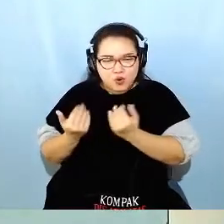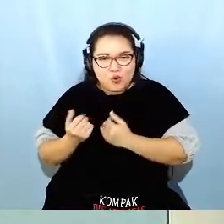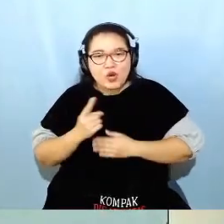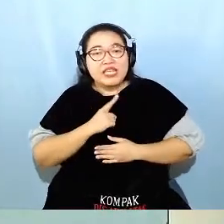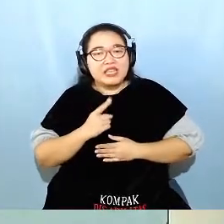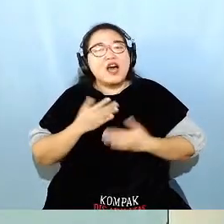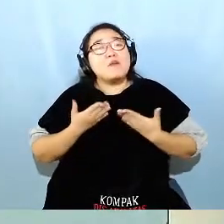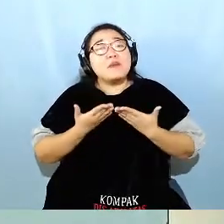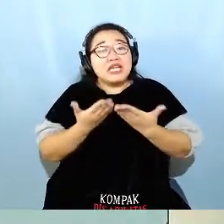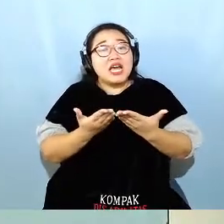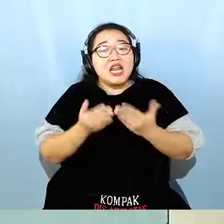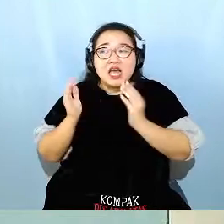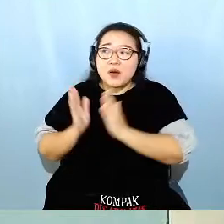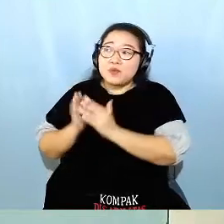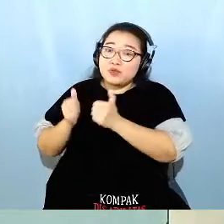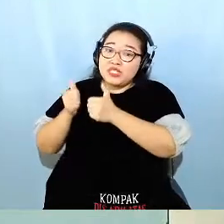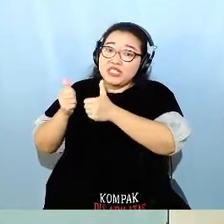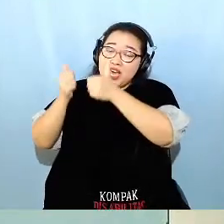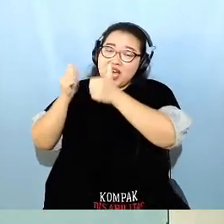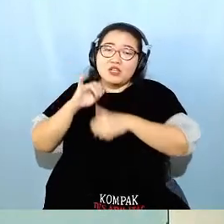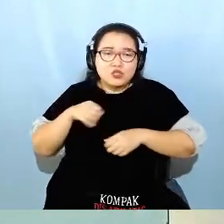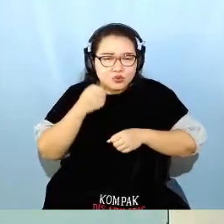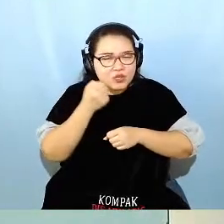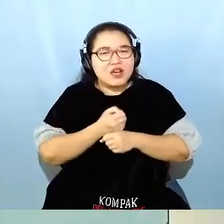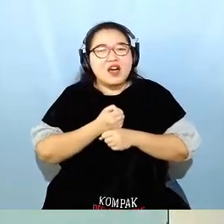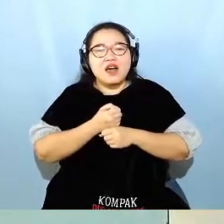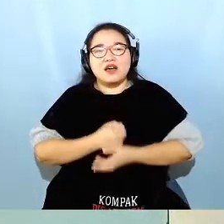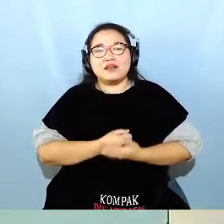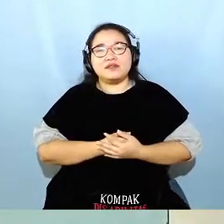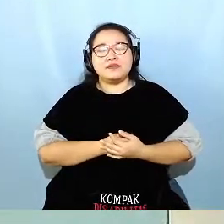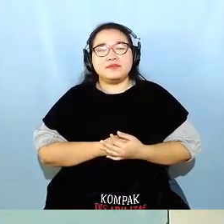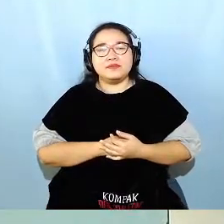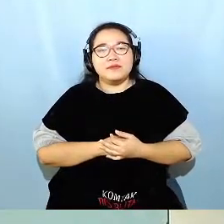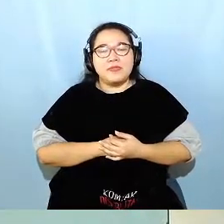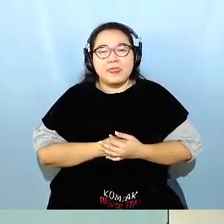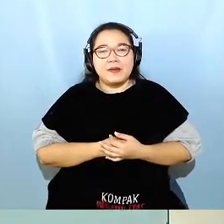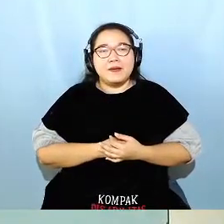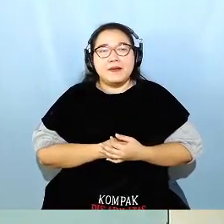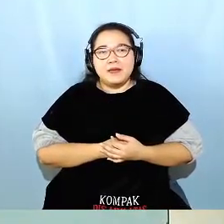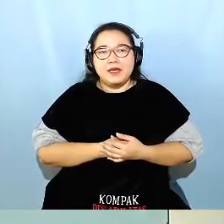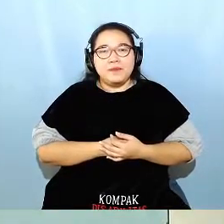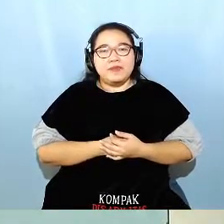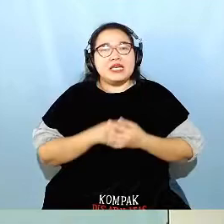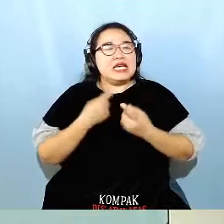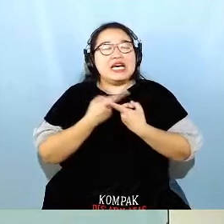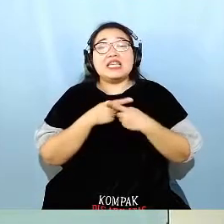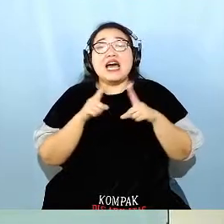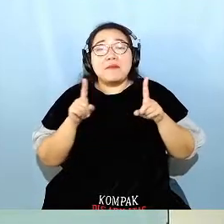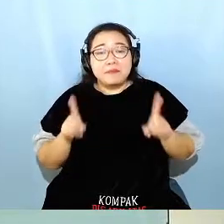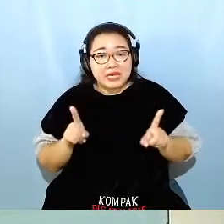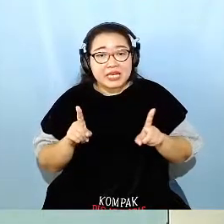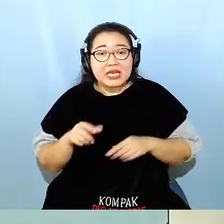sayangnya sejauh ini ada sekian banyak suami istri tidak tahu bahasa primer cinta